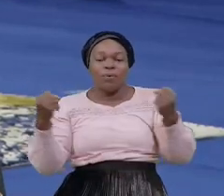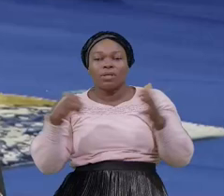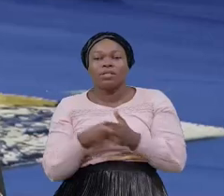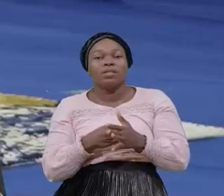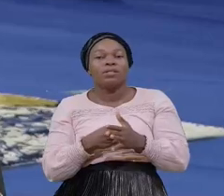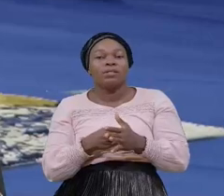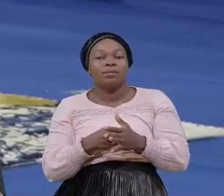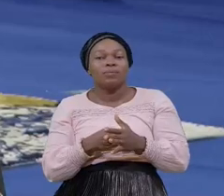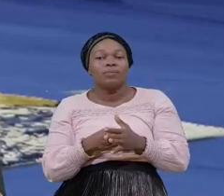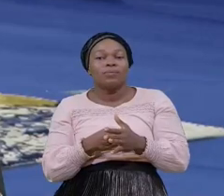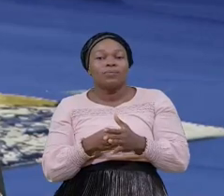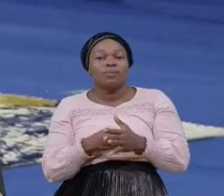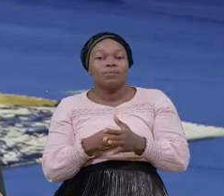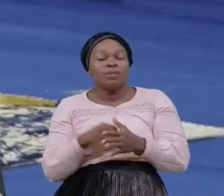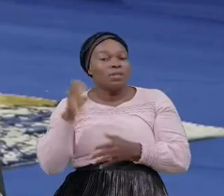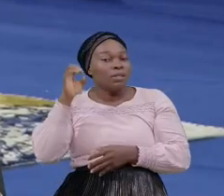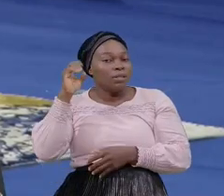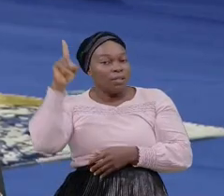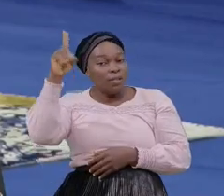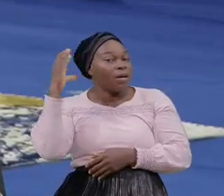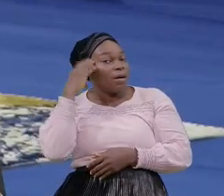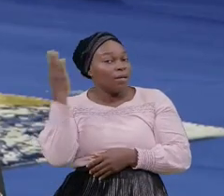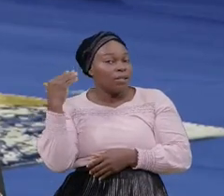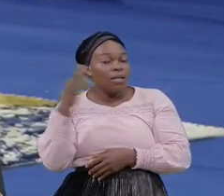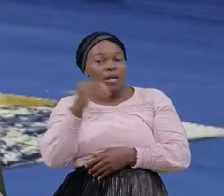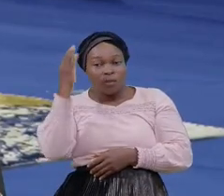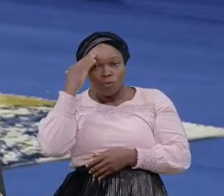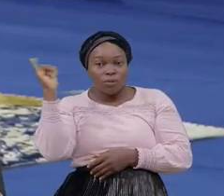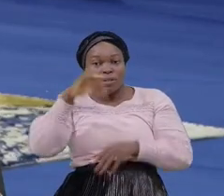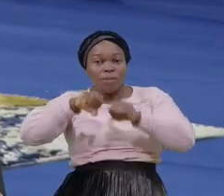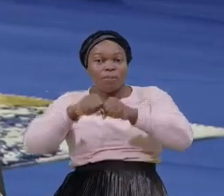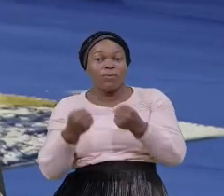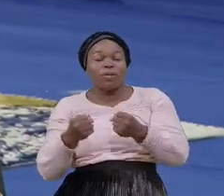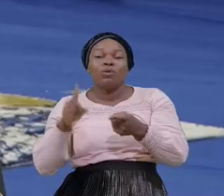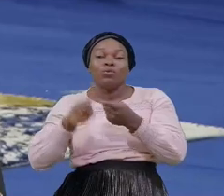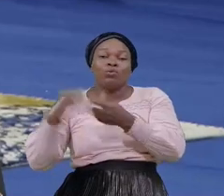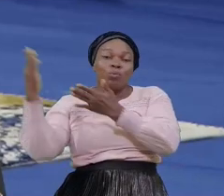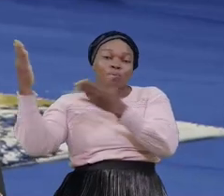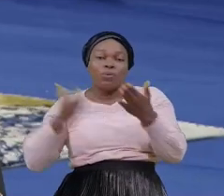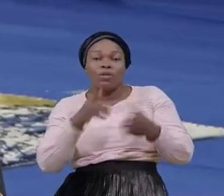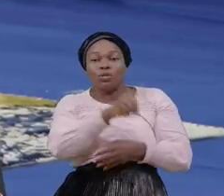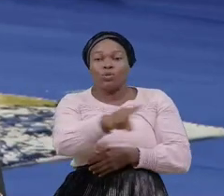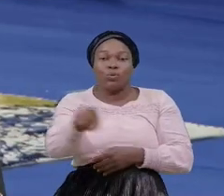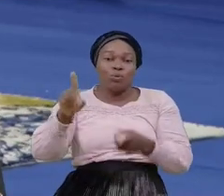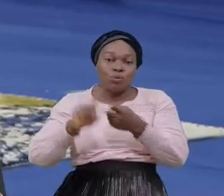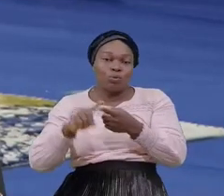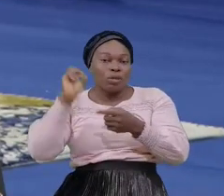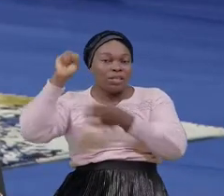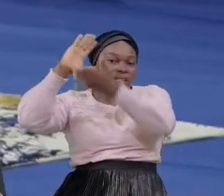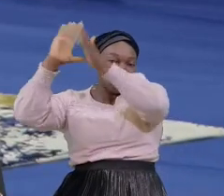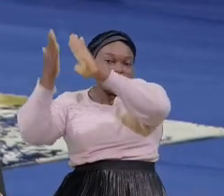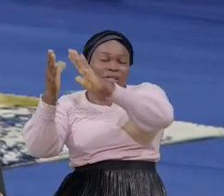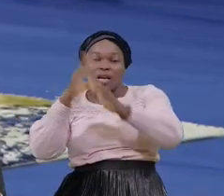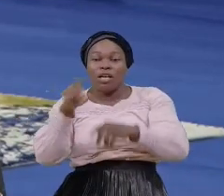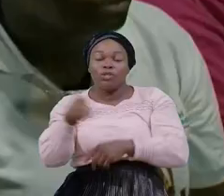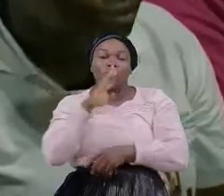ont ôté les choses. Ils savaient qu'ils ôtent la tuile afin de vous amener en sa présence. Et